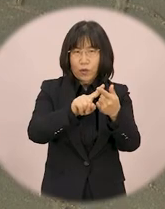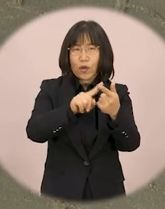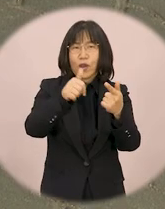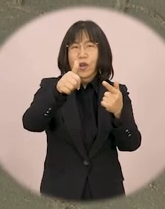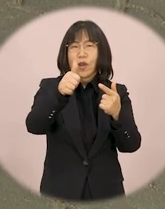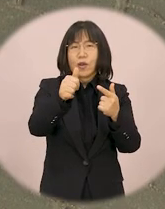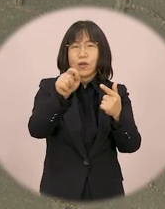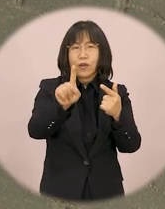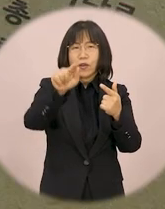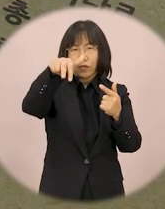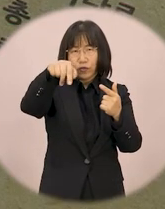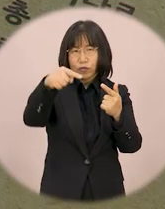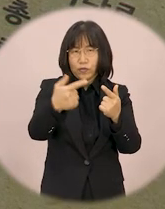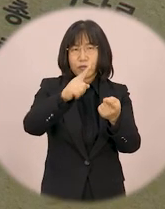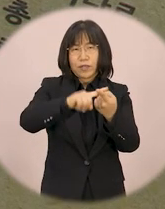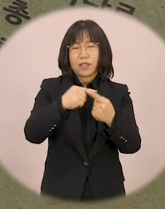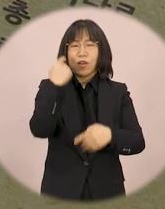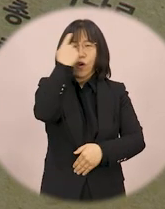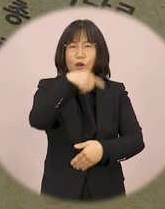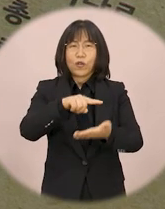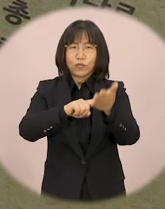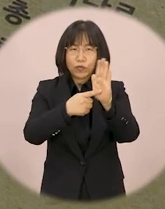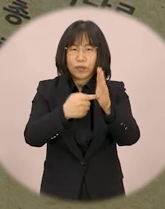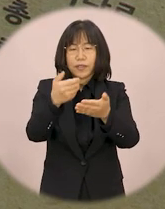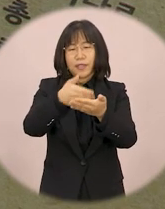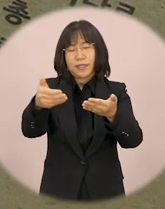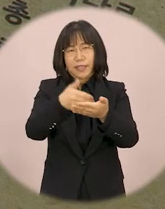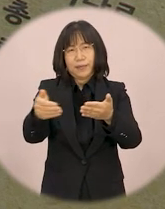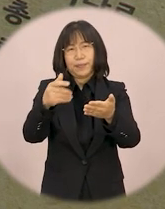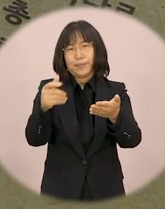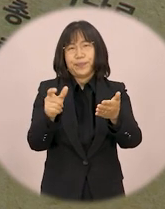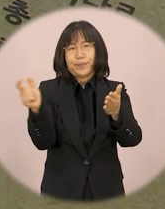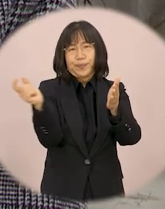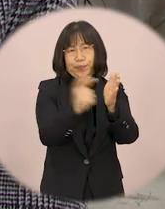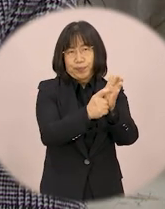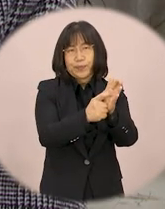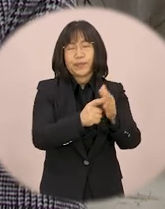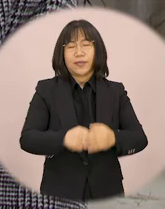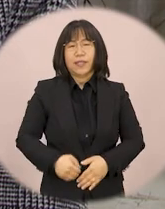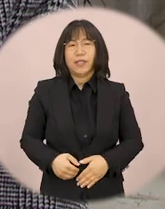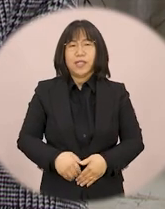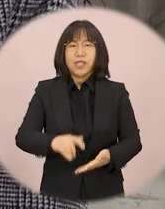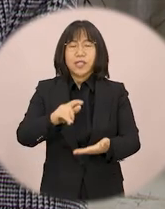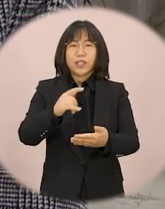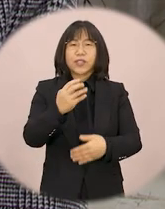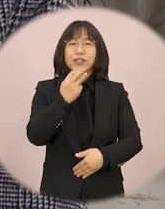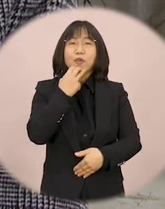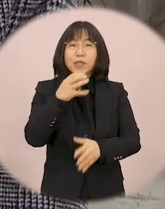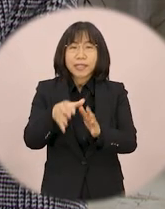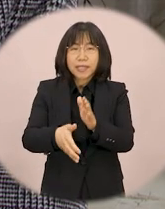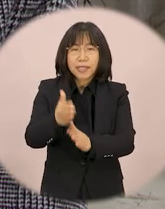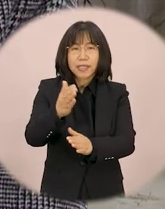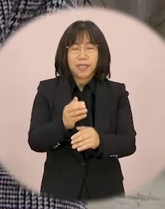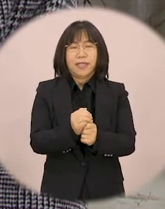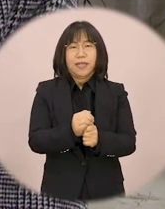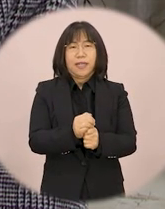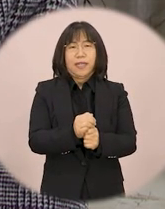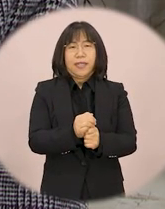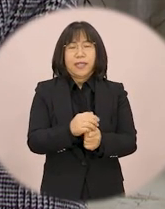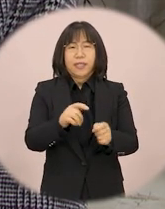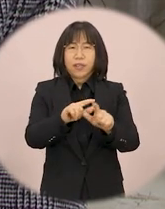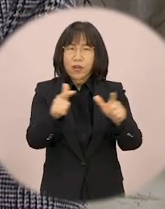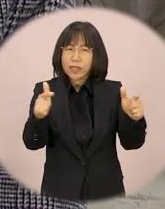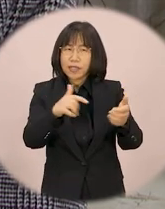대표 문화를 소개하는 그림과 문구도 담았습니다. 서울시 교통정보 시스템에 구축된 빅데이터 자료를